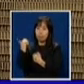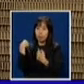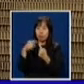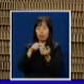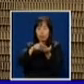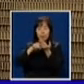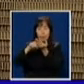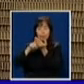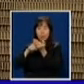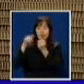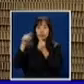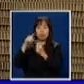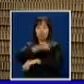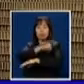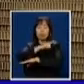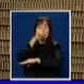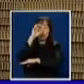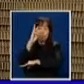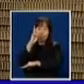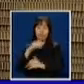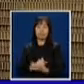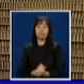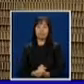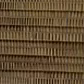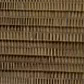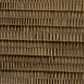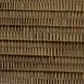คิดเห็นมาในโครงการ6วัน63ล้านความคิดครับ